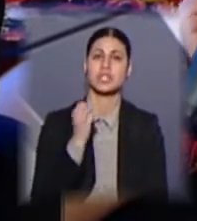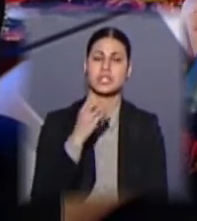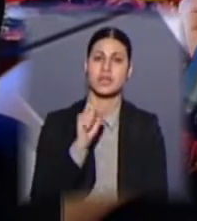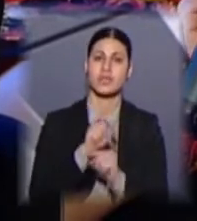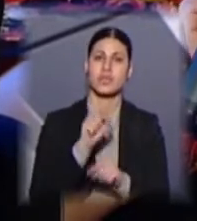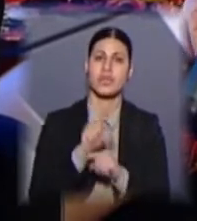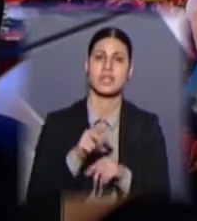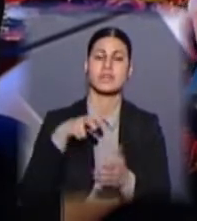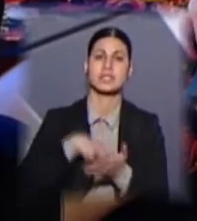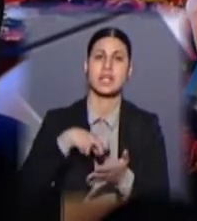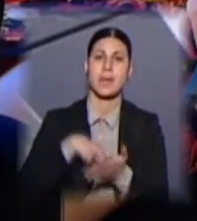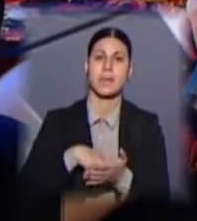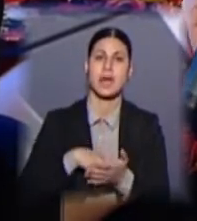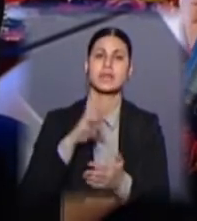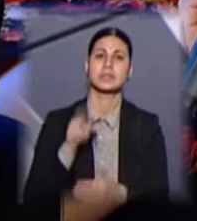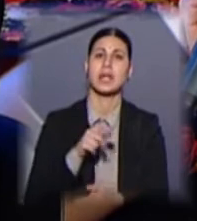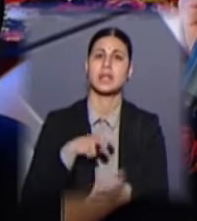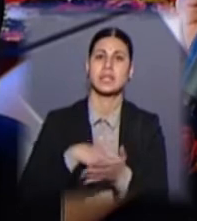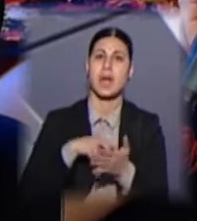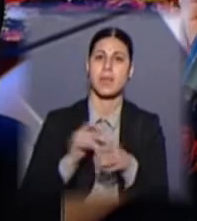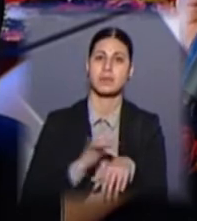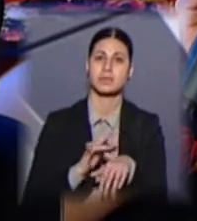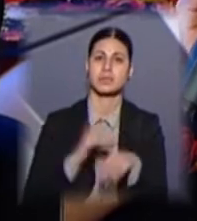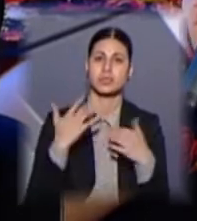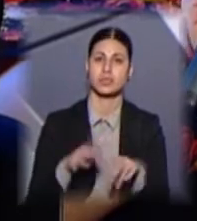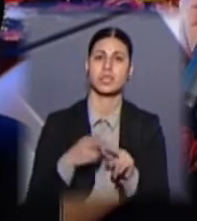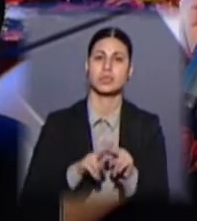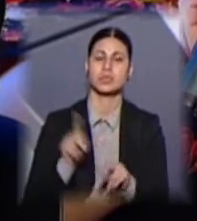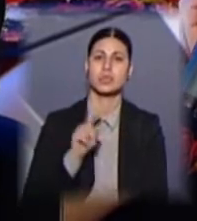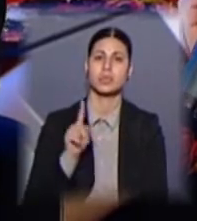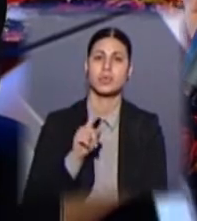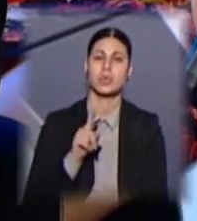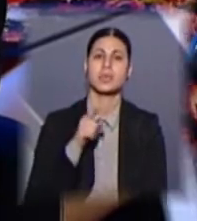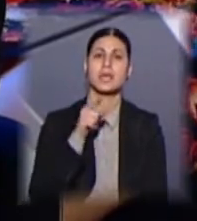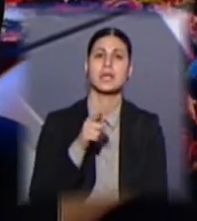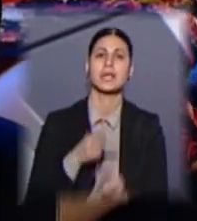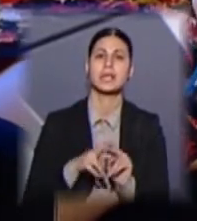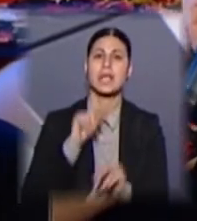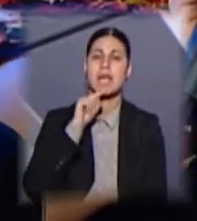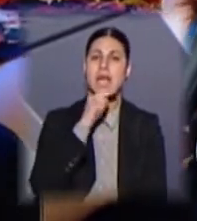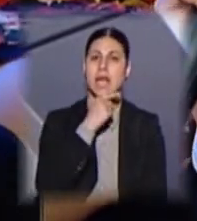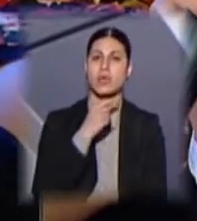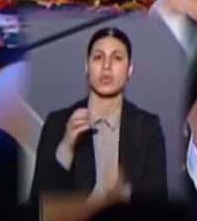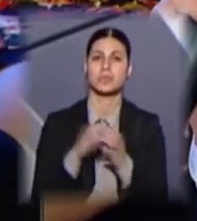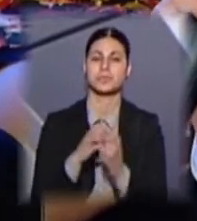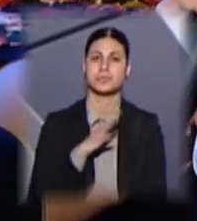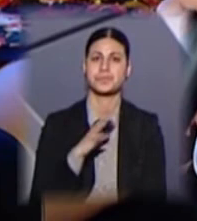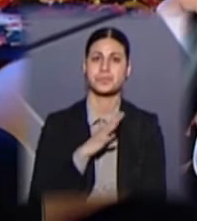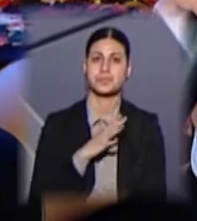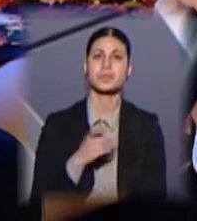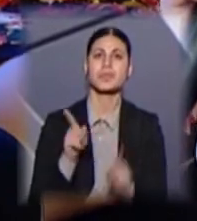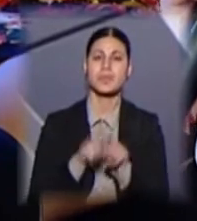ვუკვეთავთ სტამბებს და ბევრი სტამბა გაკოტრების პირასაა სწორედ იმიტომ, რომ ის ეკოსისტემის ნაწილი იყო. გარდა